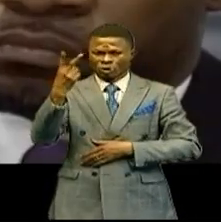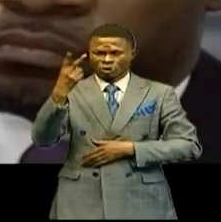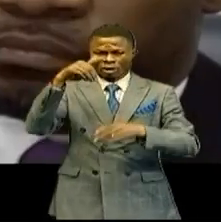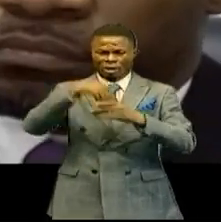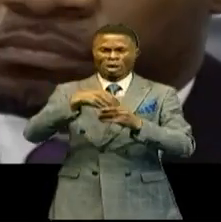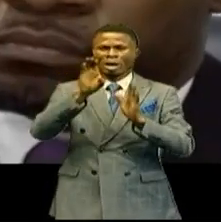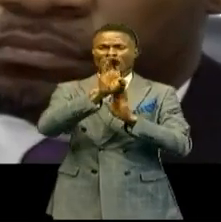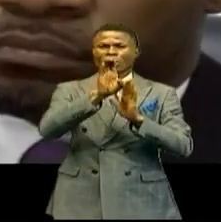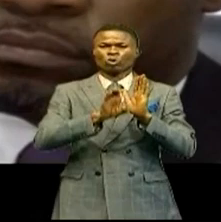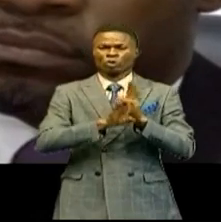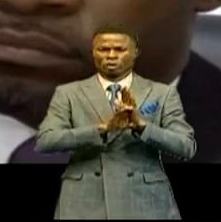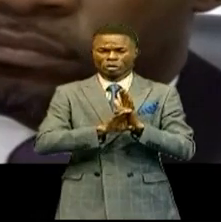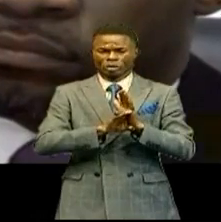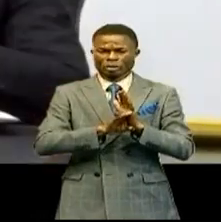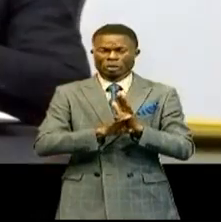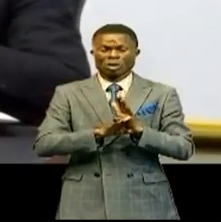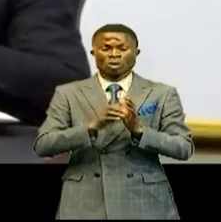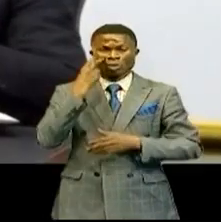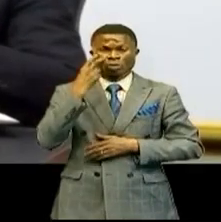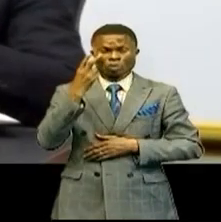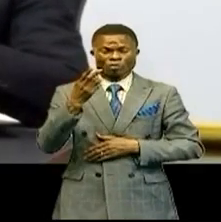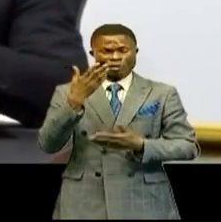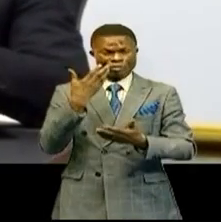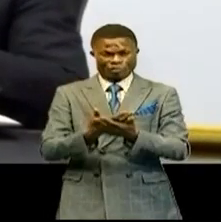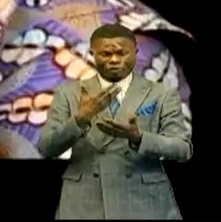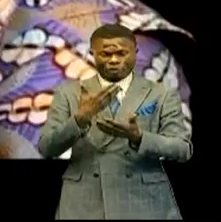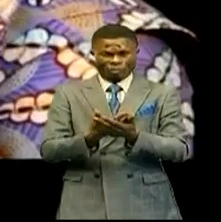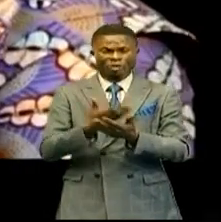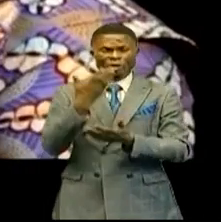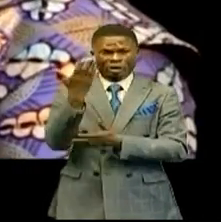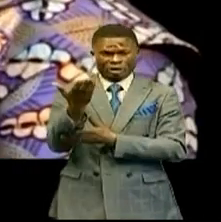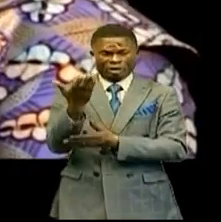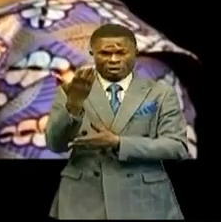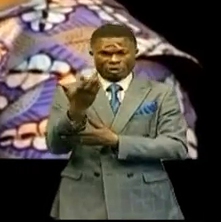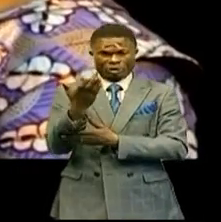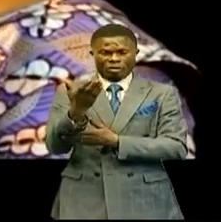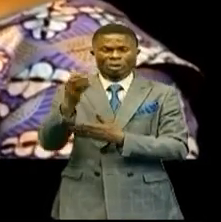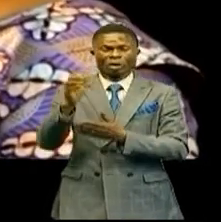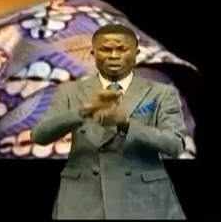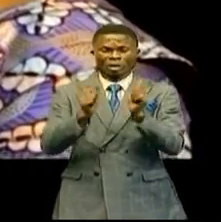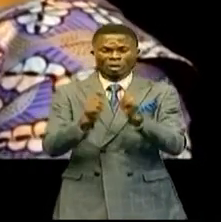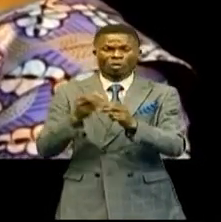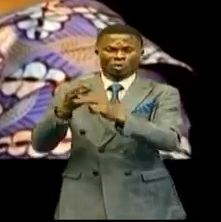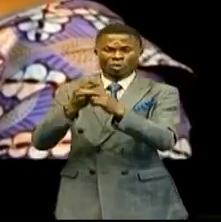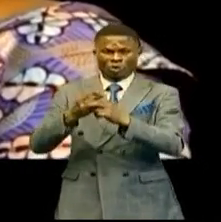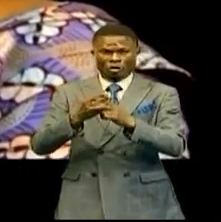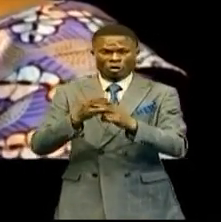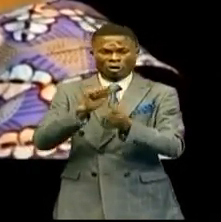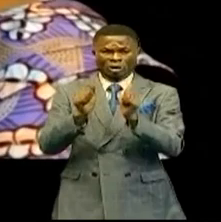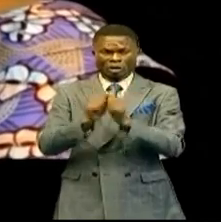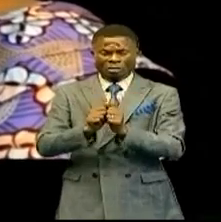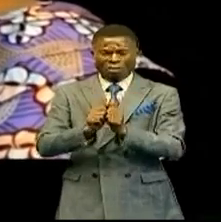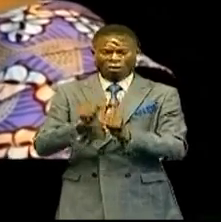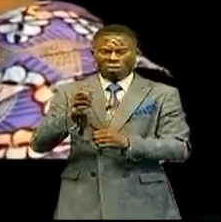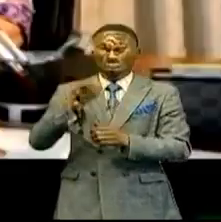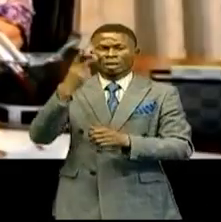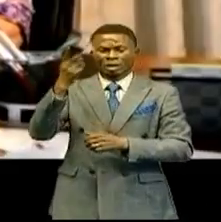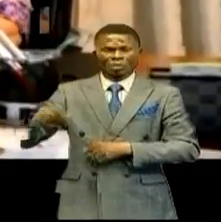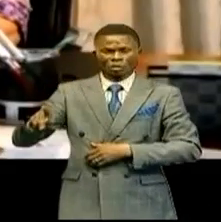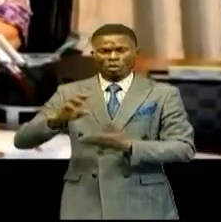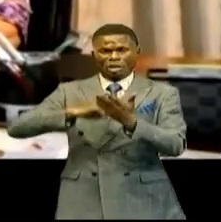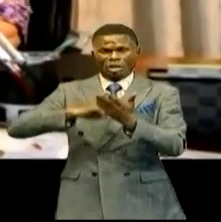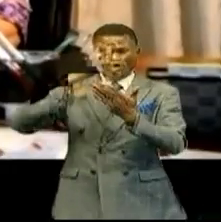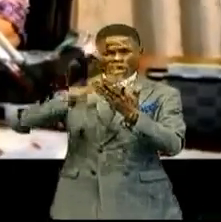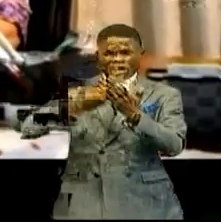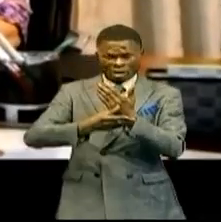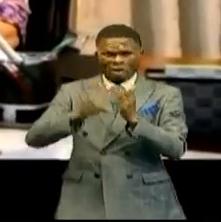Constitution. Considérant l'urgence qu'impose la situation sécuritaire dans les cas de l'état de siège et les calendriers